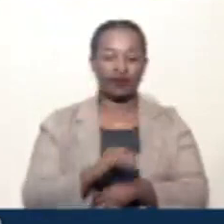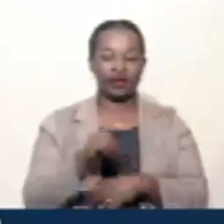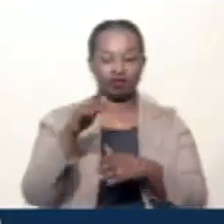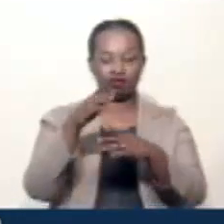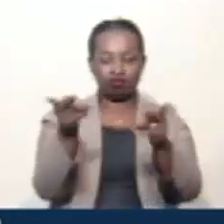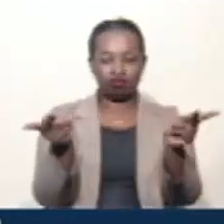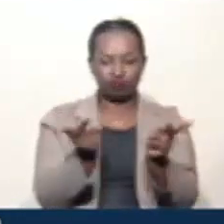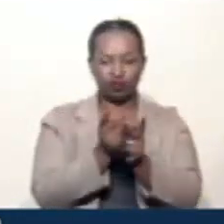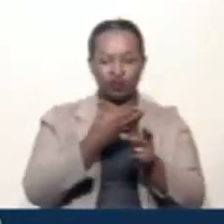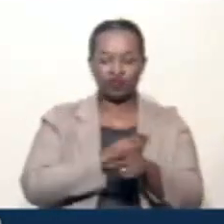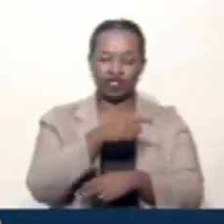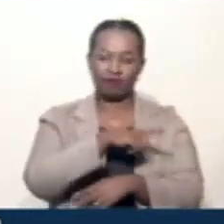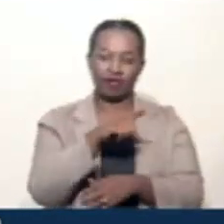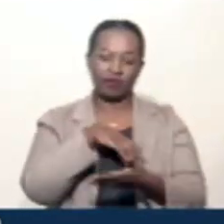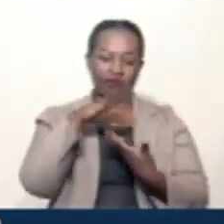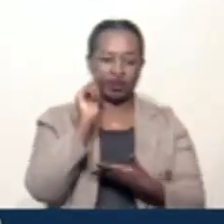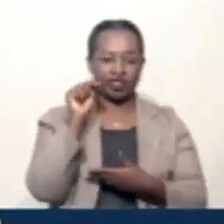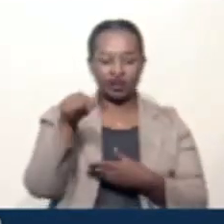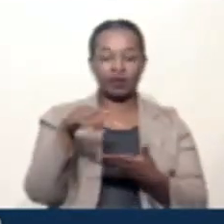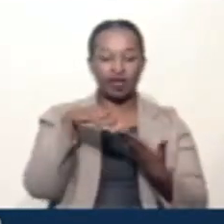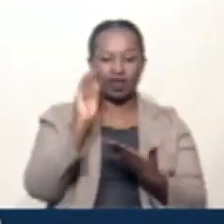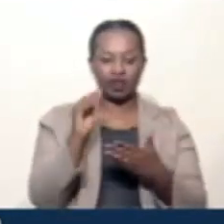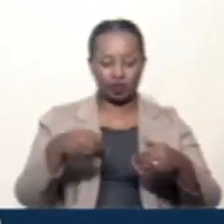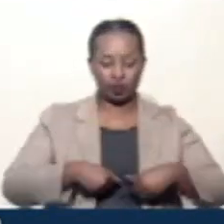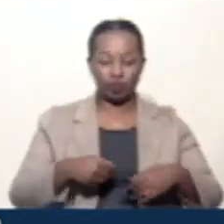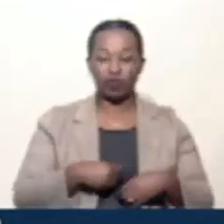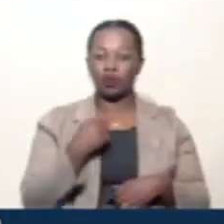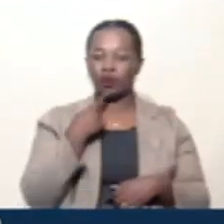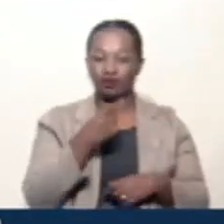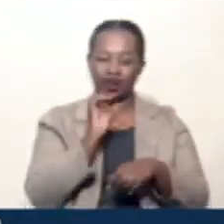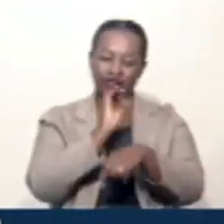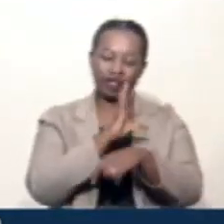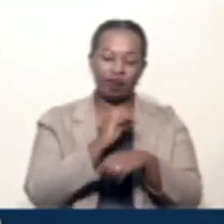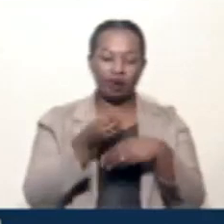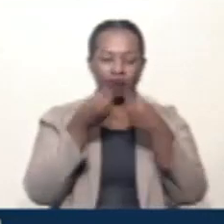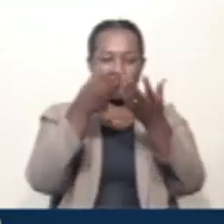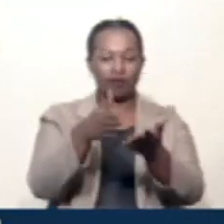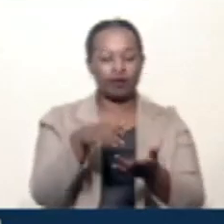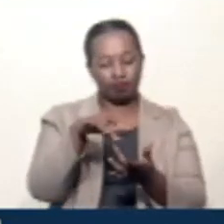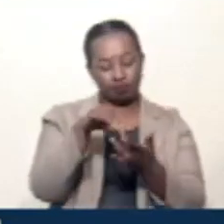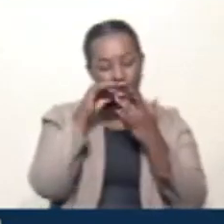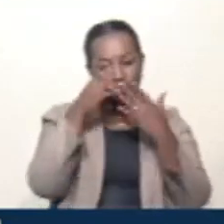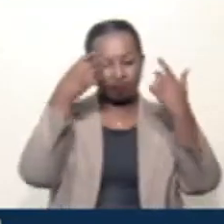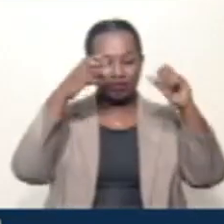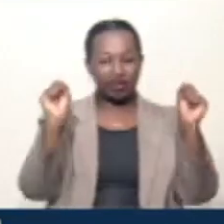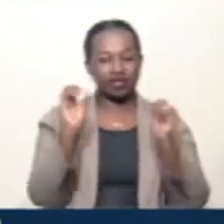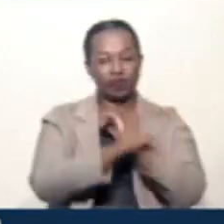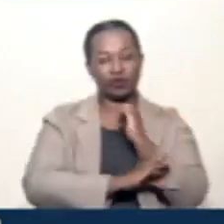ufite amahirwe menshi ibi ahanini urubyiruko rubishingira ku mpanuro rwahawe by'umwihariko iza Perezida wa Repubulika Paul